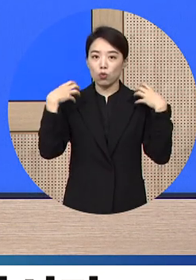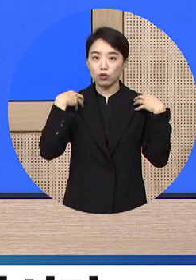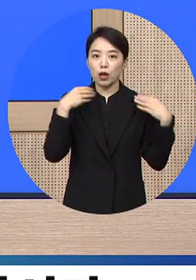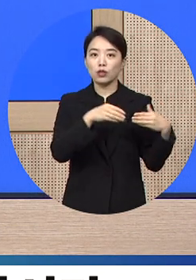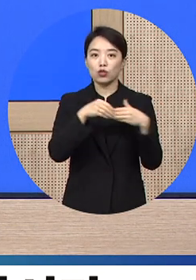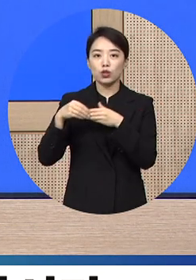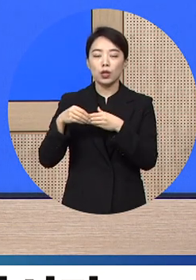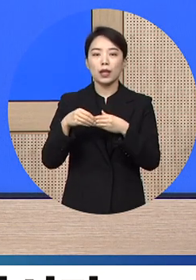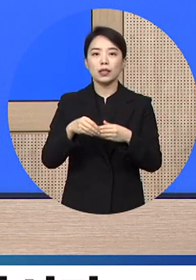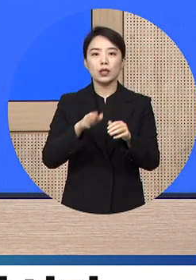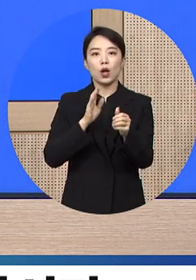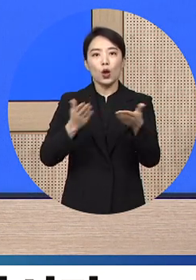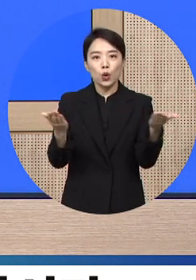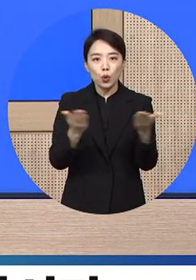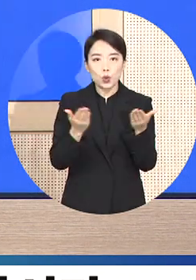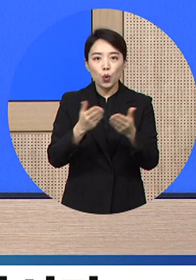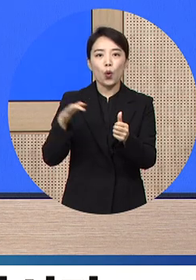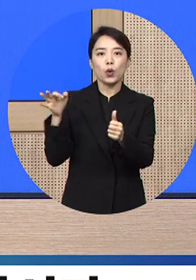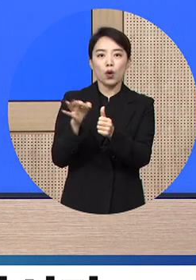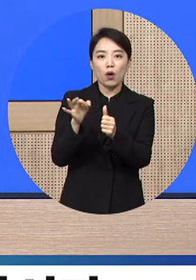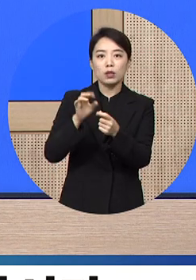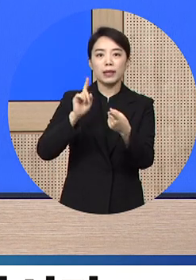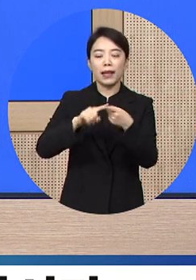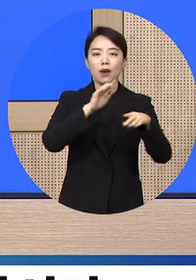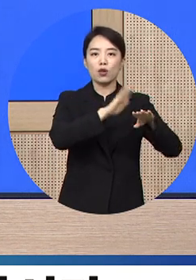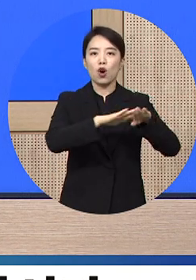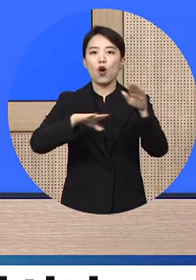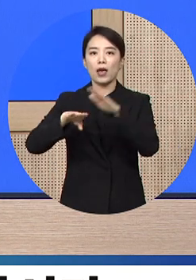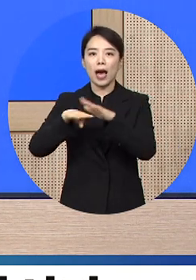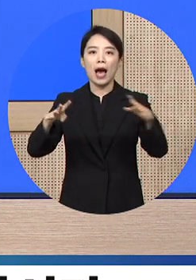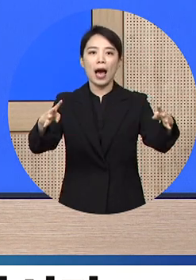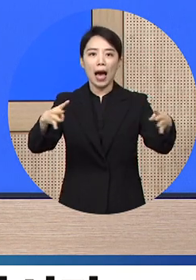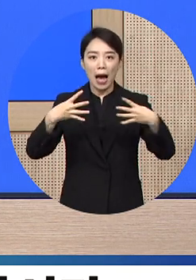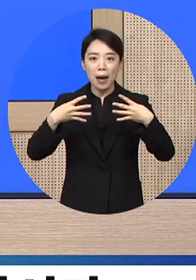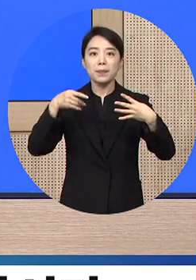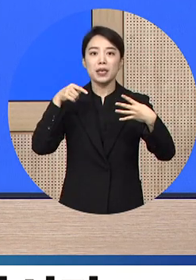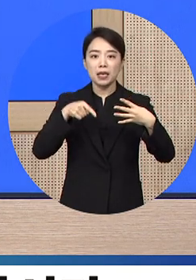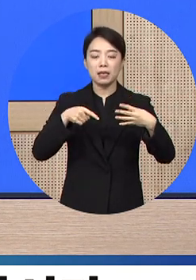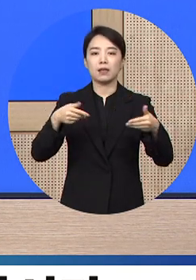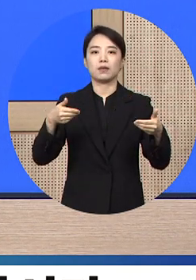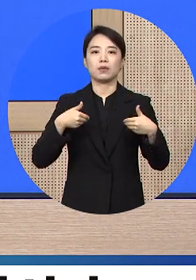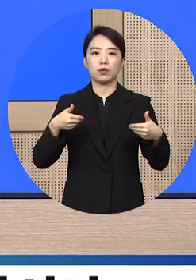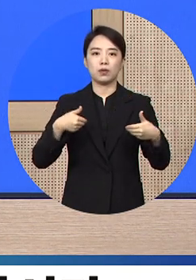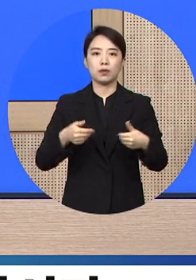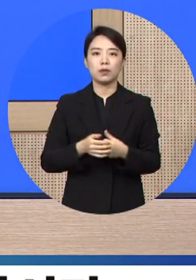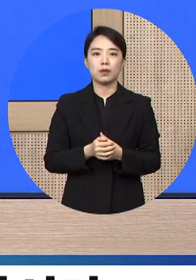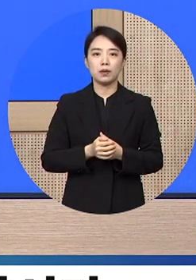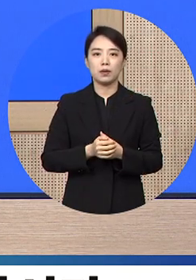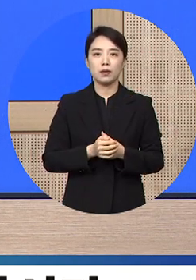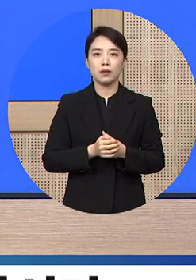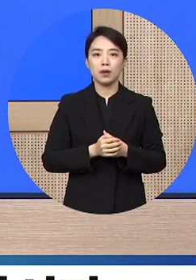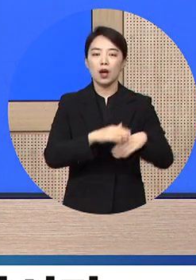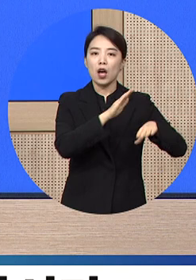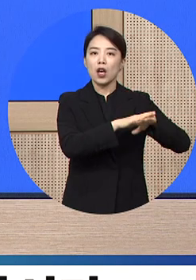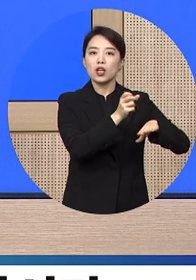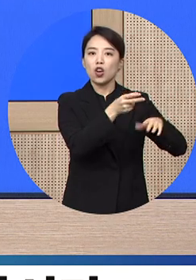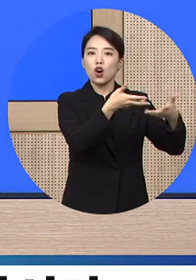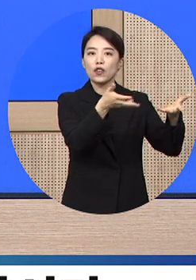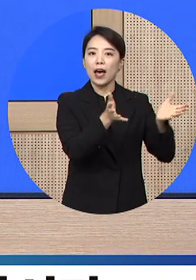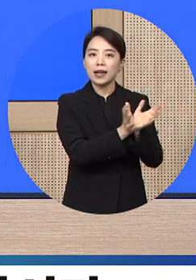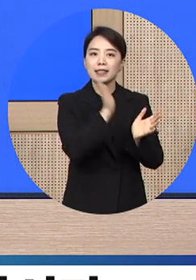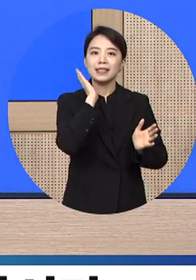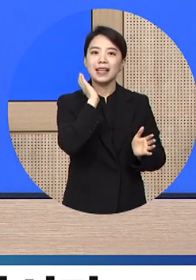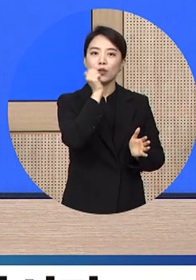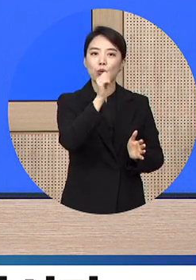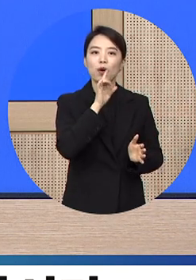연금, 교육개혁은 여야 합의 없인 한 발짝도 나아가지 못합니다. 여당은 대통령만